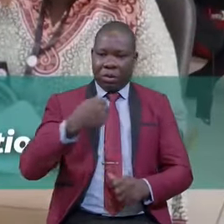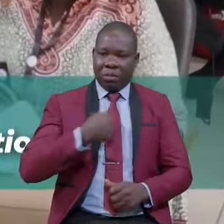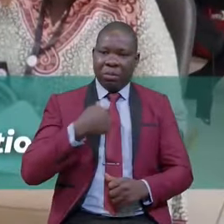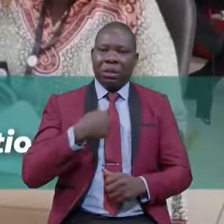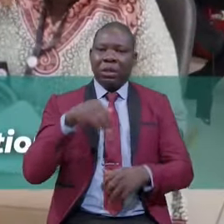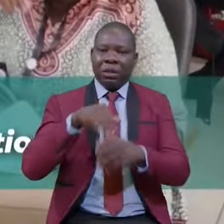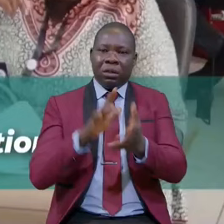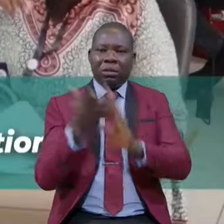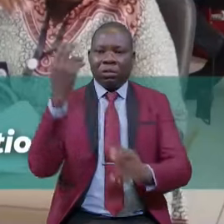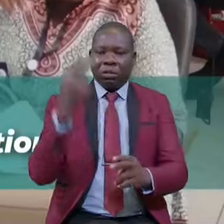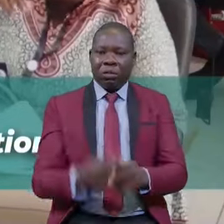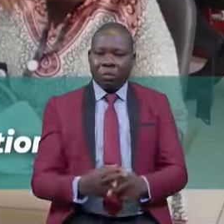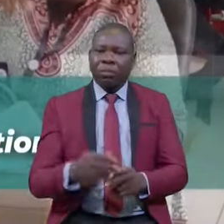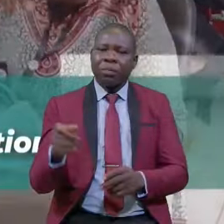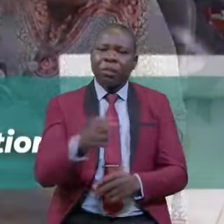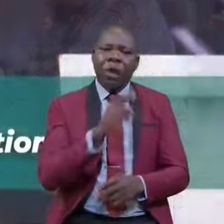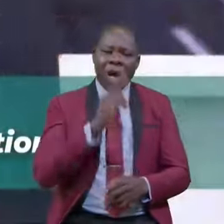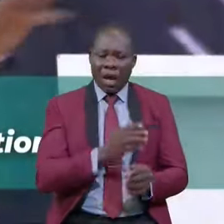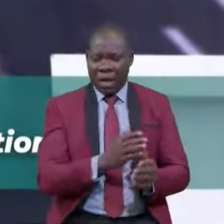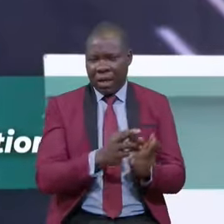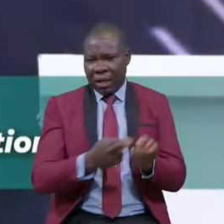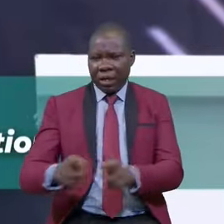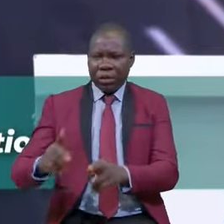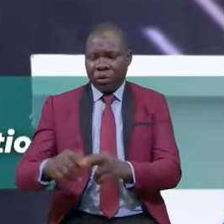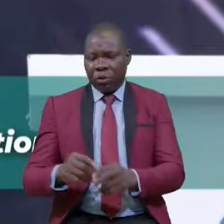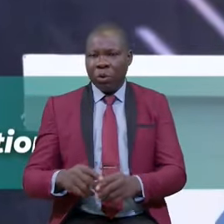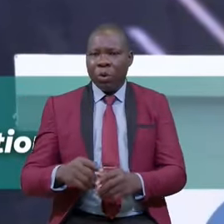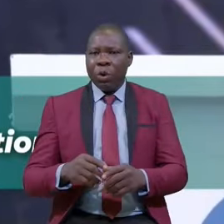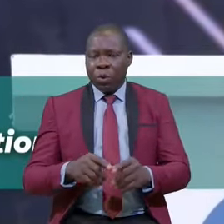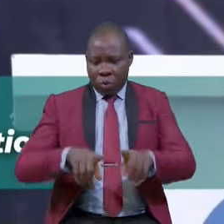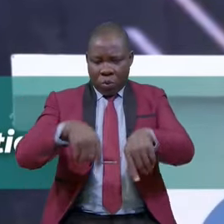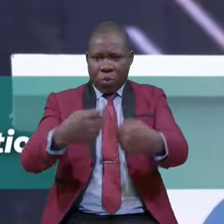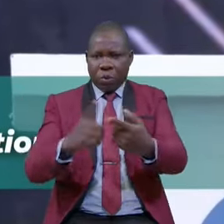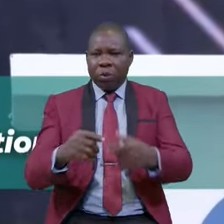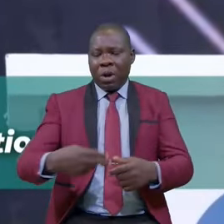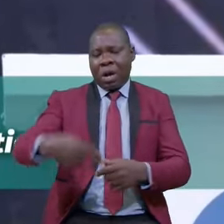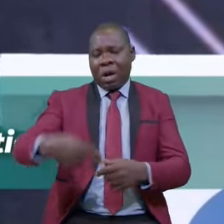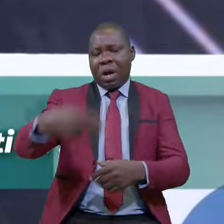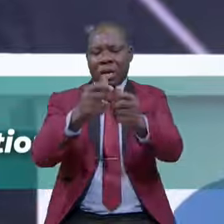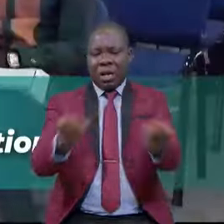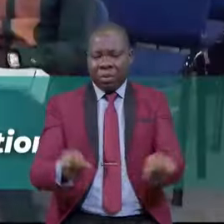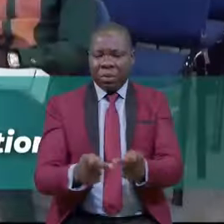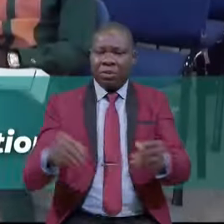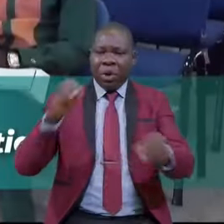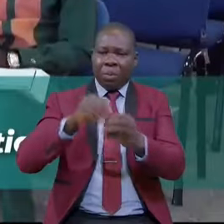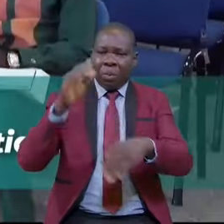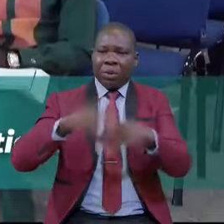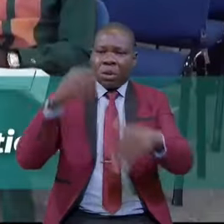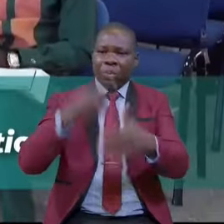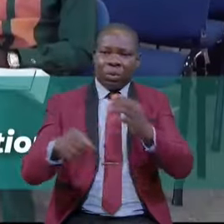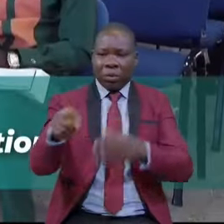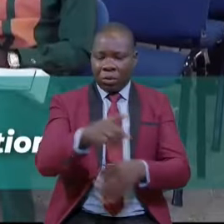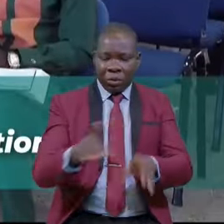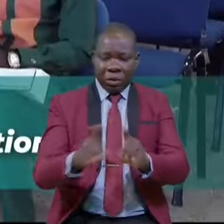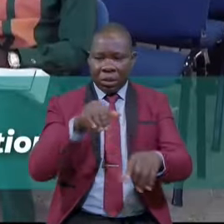a higher plane. Attira even plus from haut. Everything you did in de the tout past ce que tu as fait in par Jesus le passé au nom de Jésus.